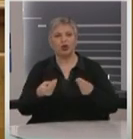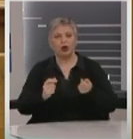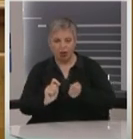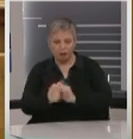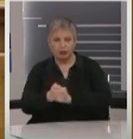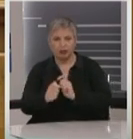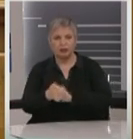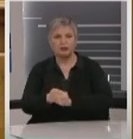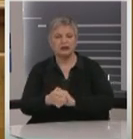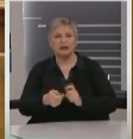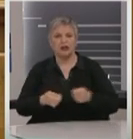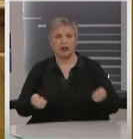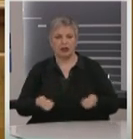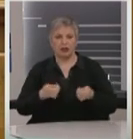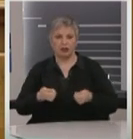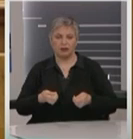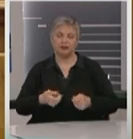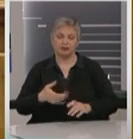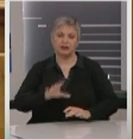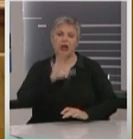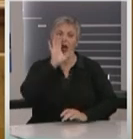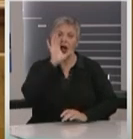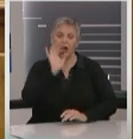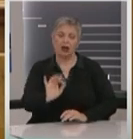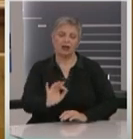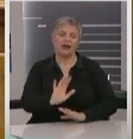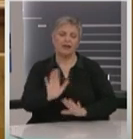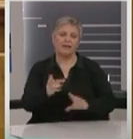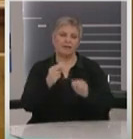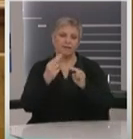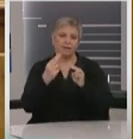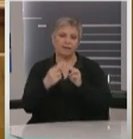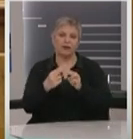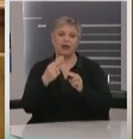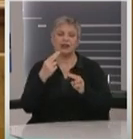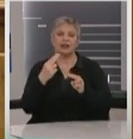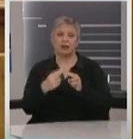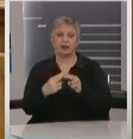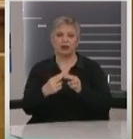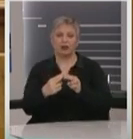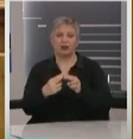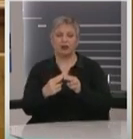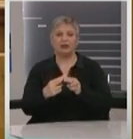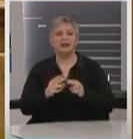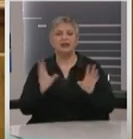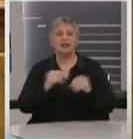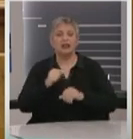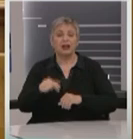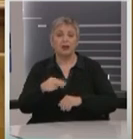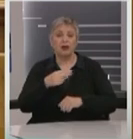Εδώ, αν θέλετε, είναι το θεμελιώδες ζήτημα για την επόμενη μέρα. Και στο θέμα αυτό, η